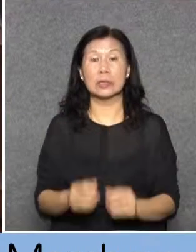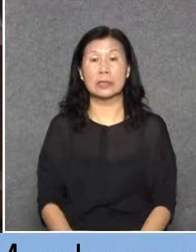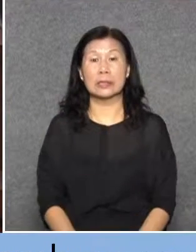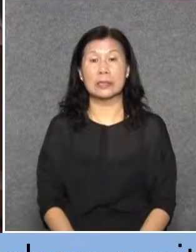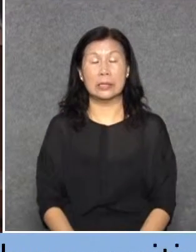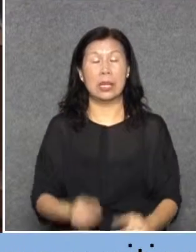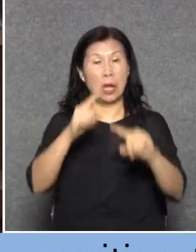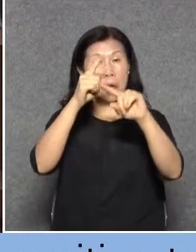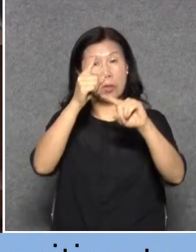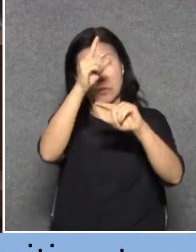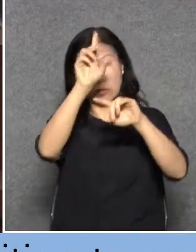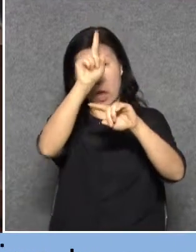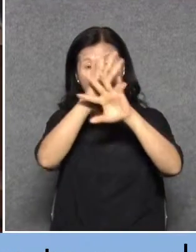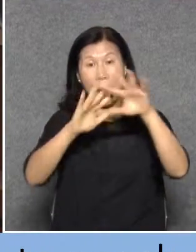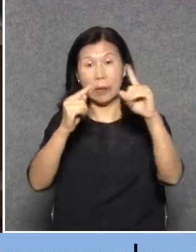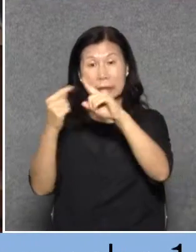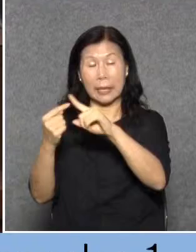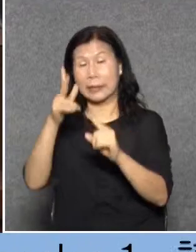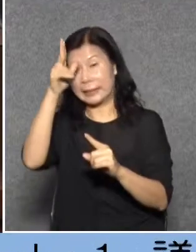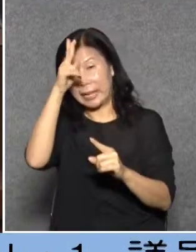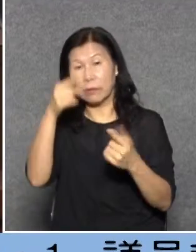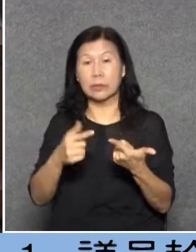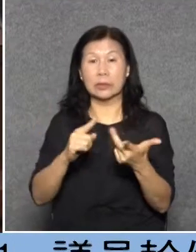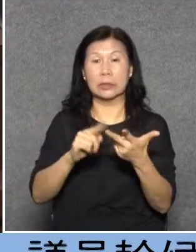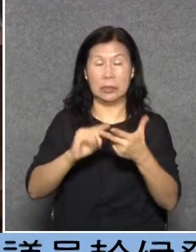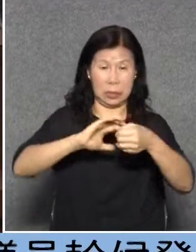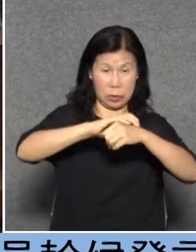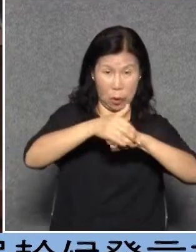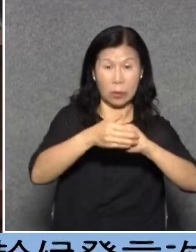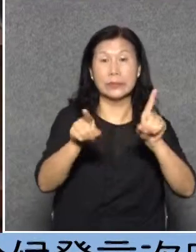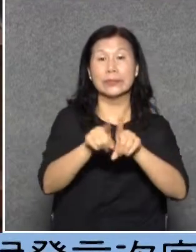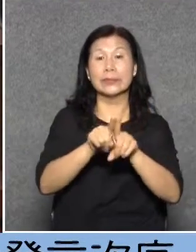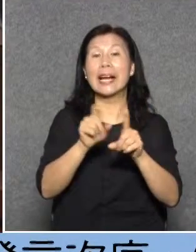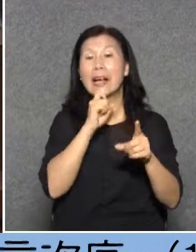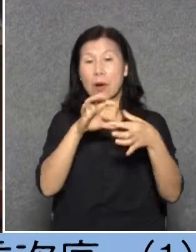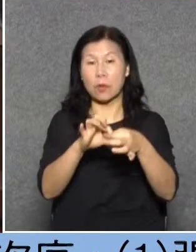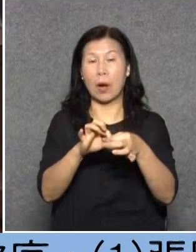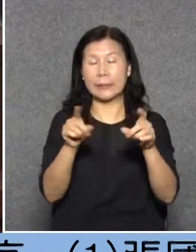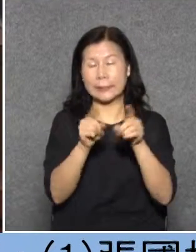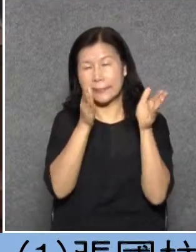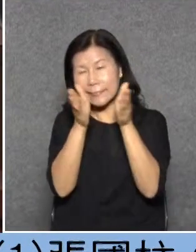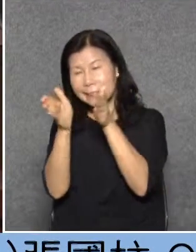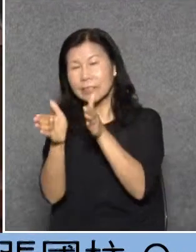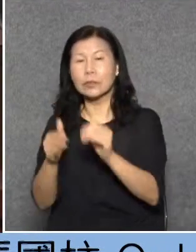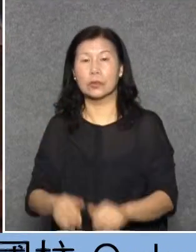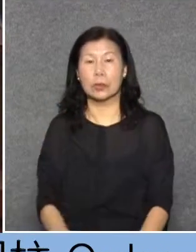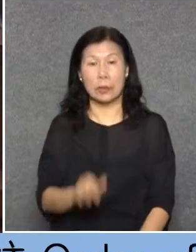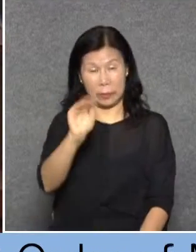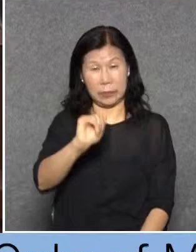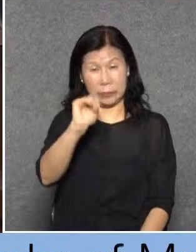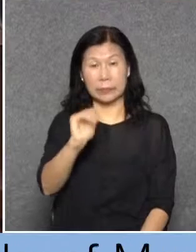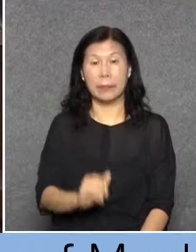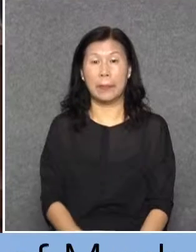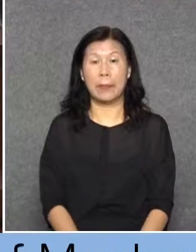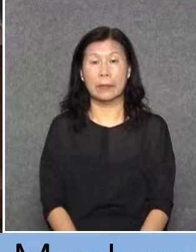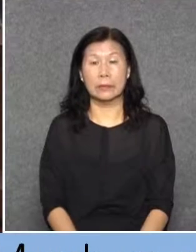用者的角度，從政府角度，甚至從國際間一些有關勢力的角度看這件事，是否可以是